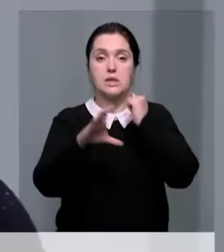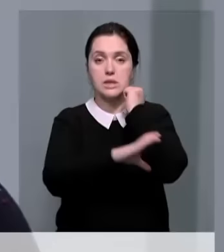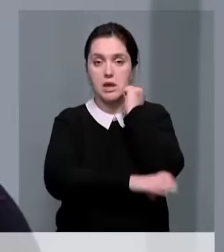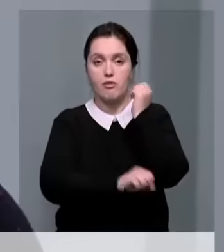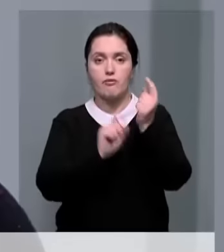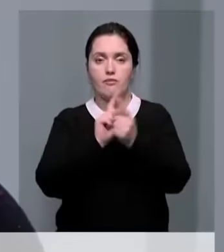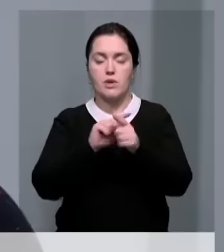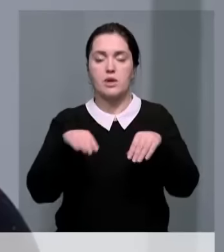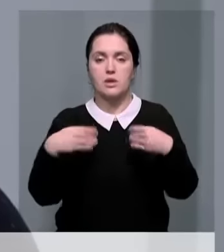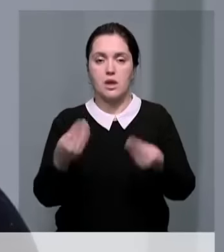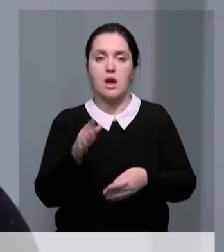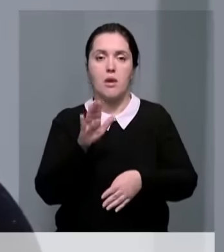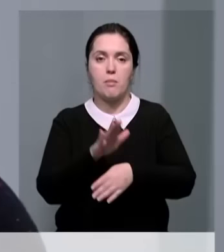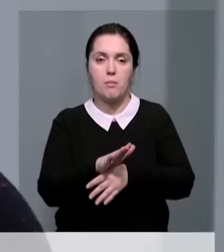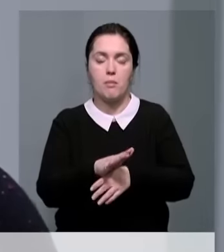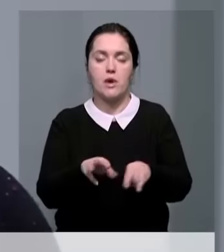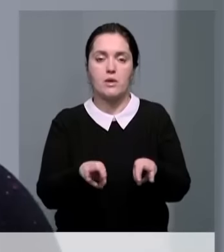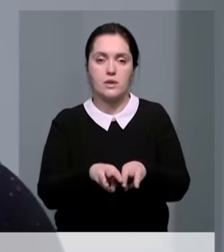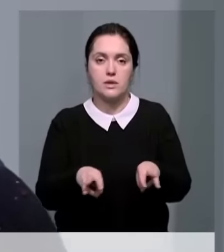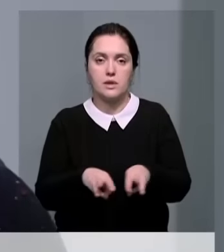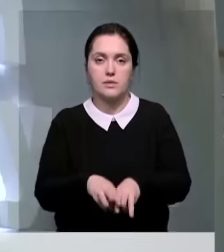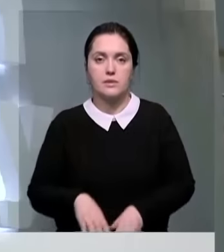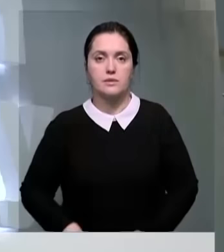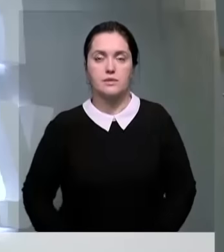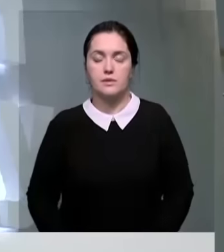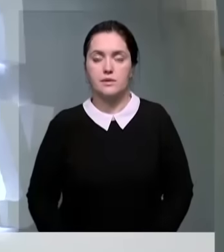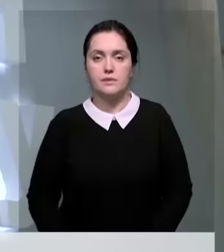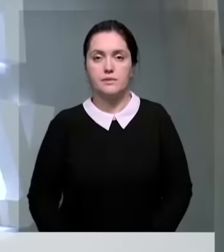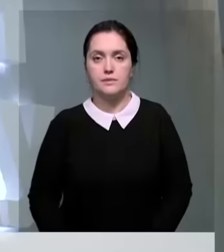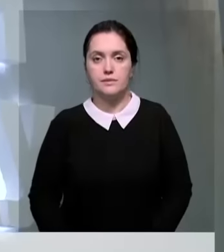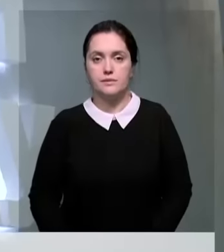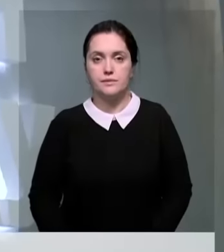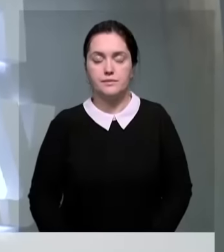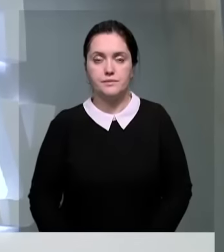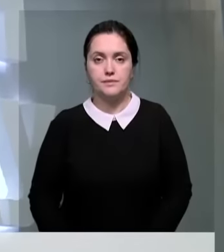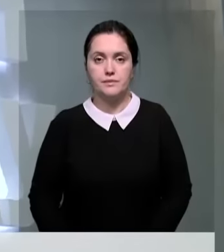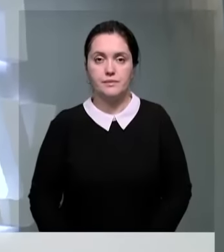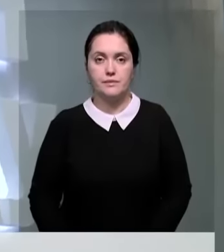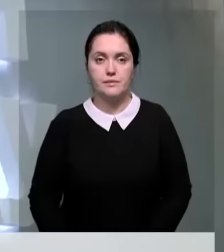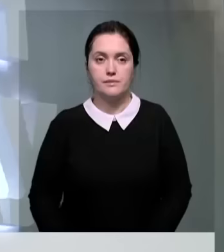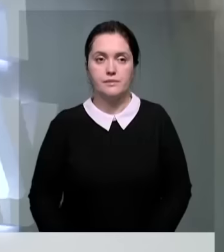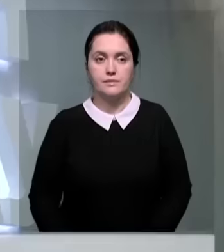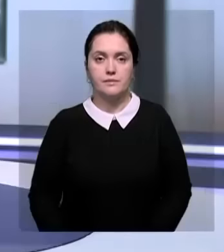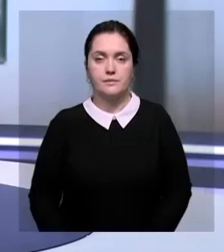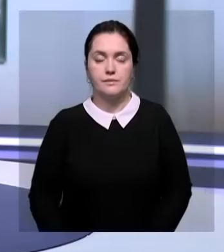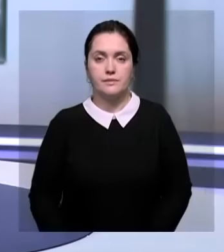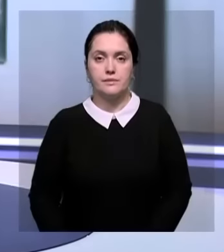ряд поручений местным властям по данной программе. Наталья Волкова, Тулигин Иманов, Петропавловск, 24 KZ.